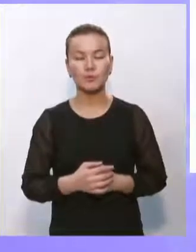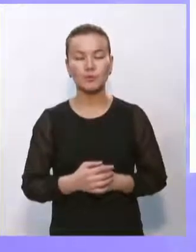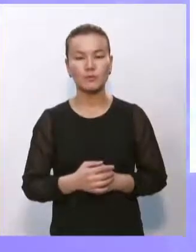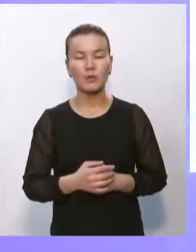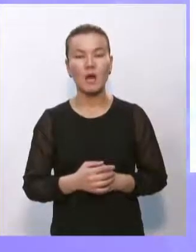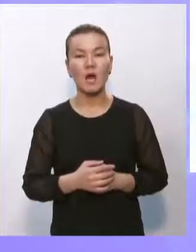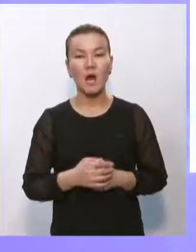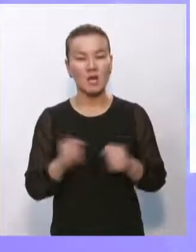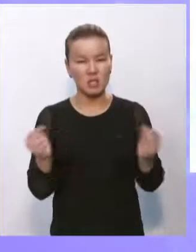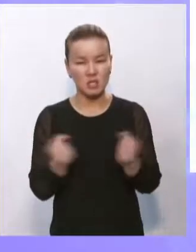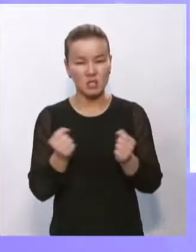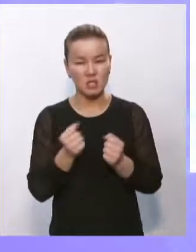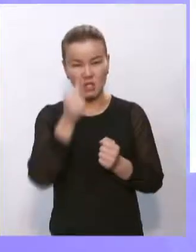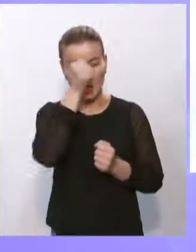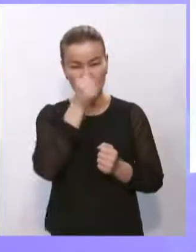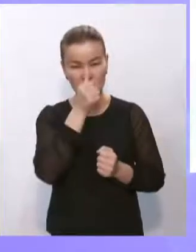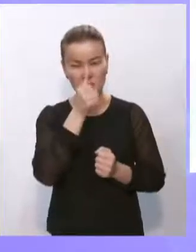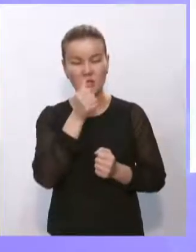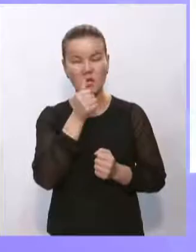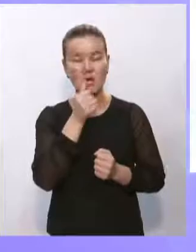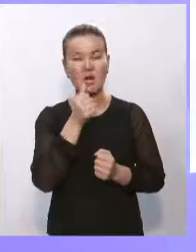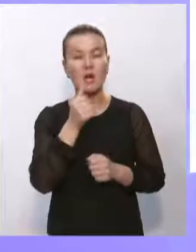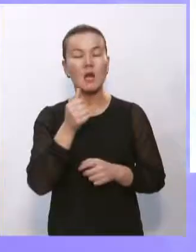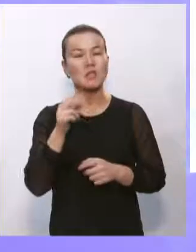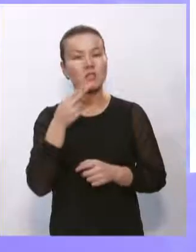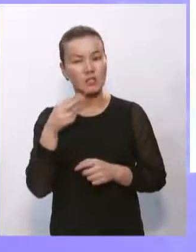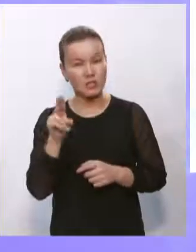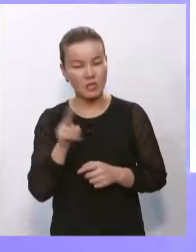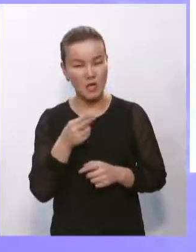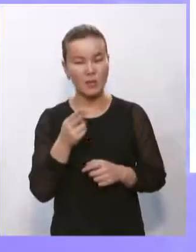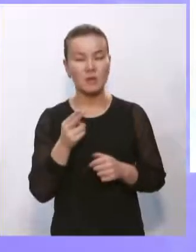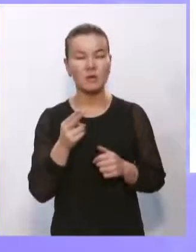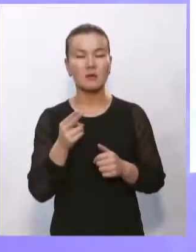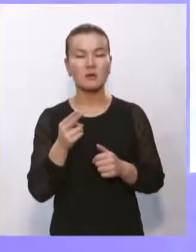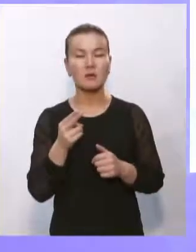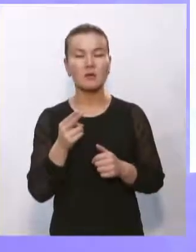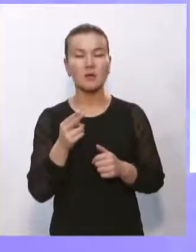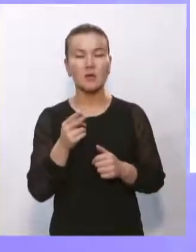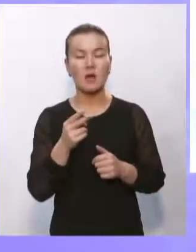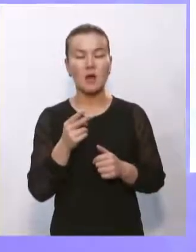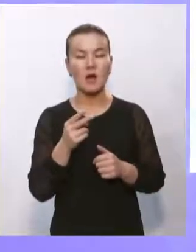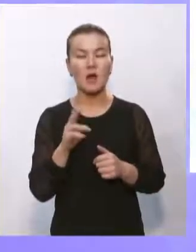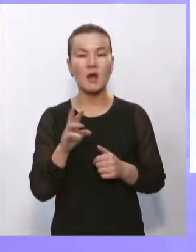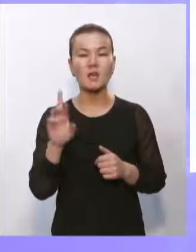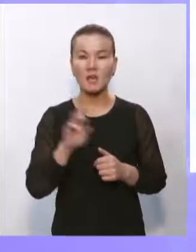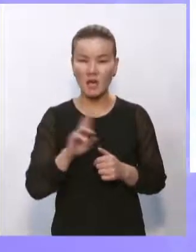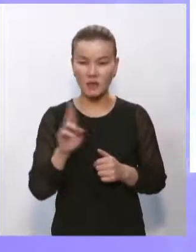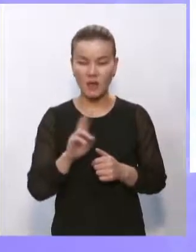Кыш айлары 5-тин айы декабрь, 3-тин айы январь,